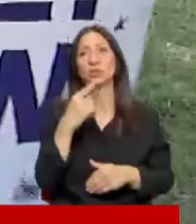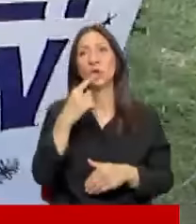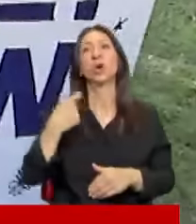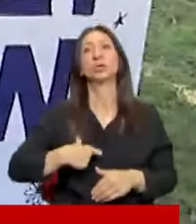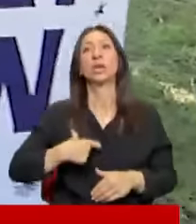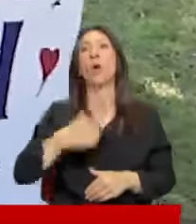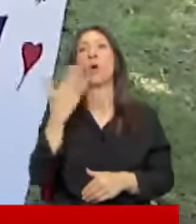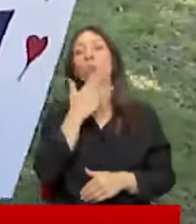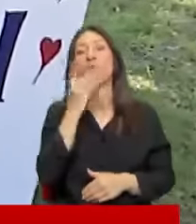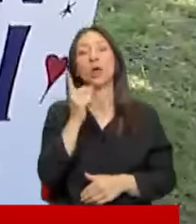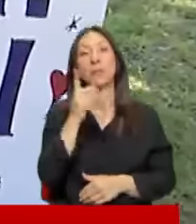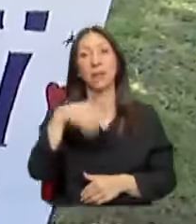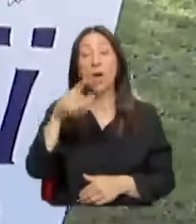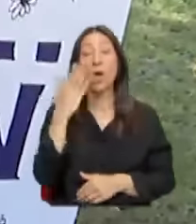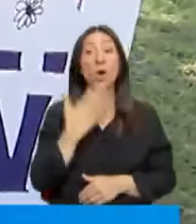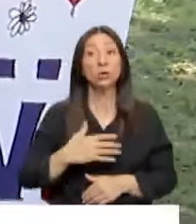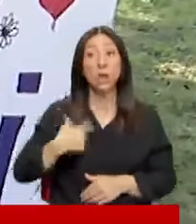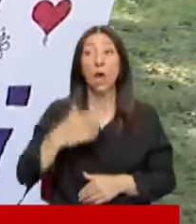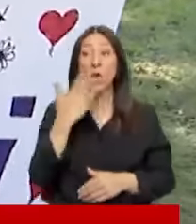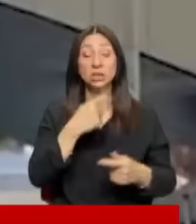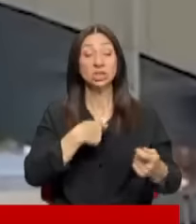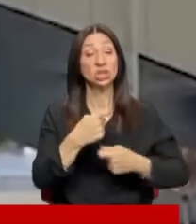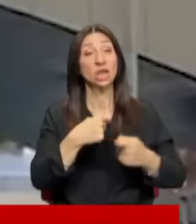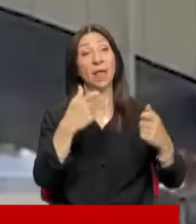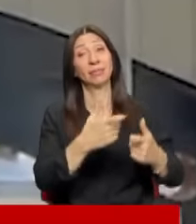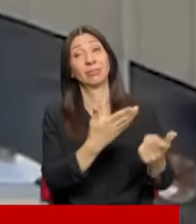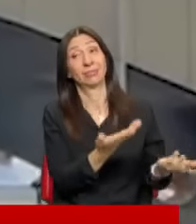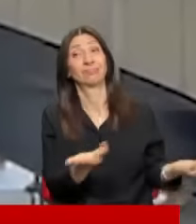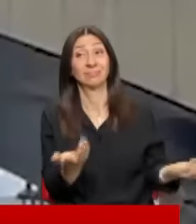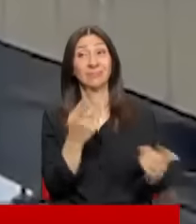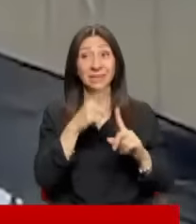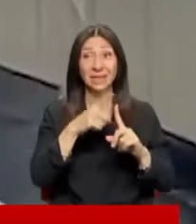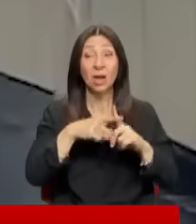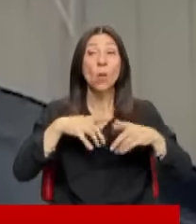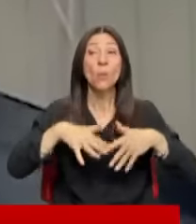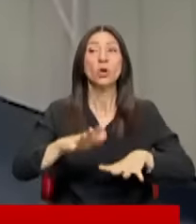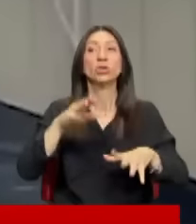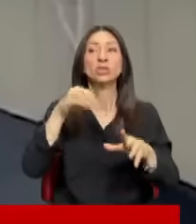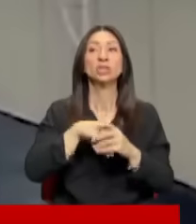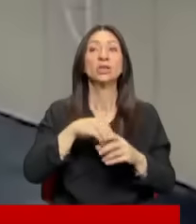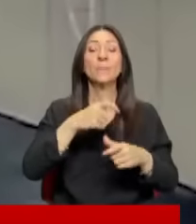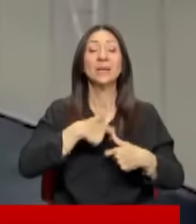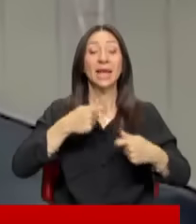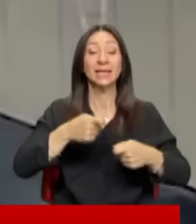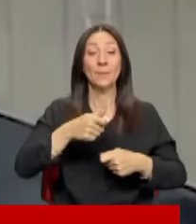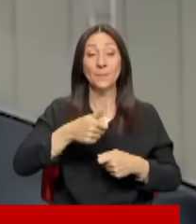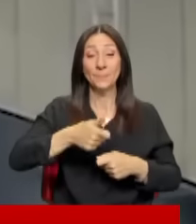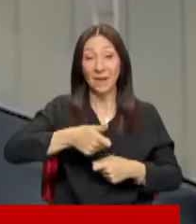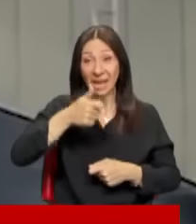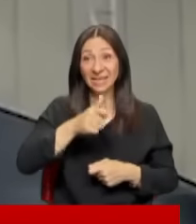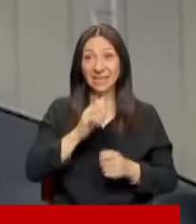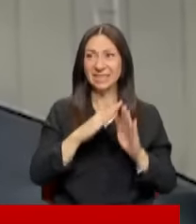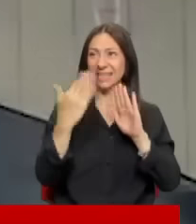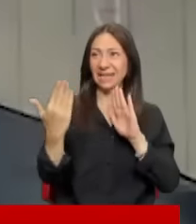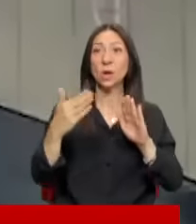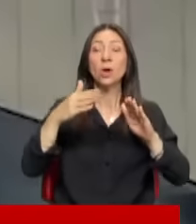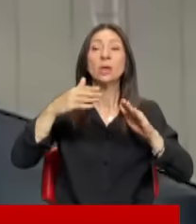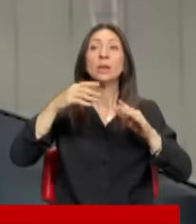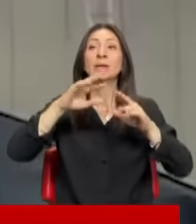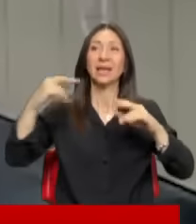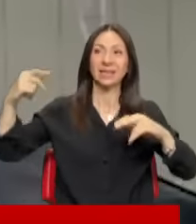sektör öğretmenleri. Özel okullar için ticari işletme diyen Tekin'i protesto etmek için de Milli Eğitim Bakanlığı'nın karşısındaki üst